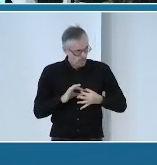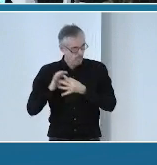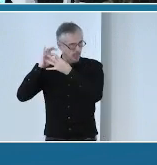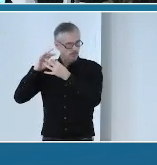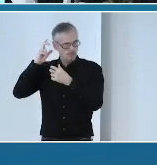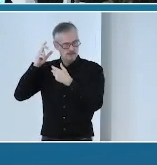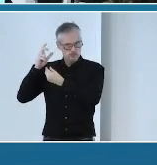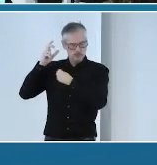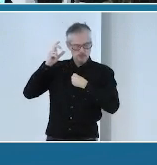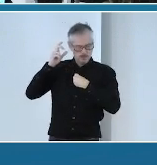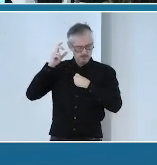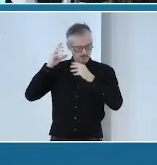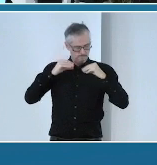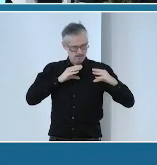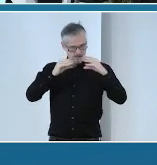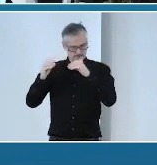Voilà.